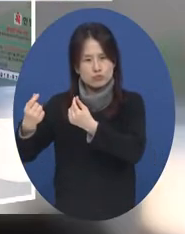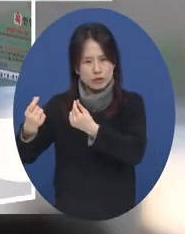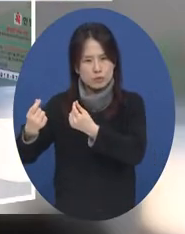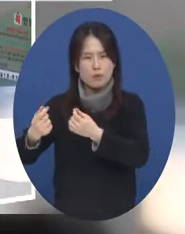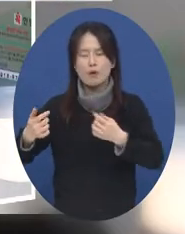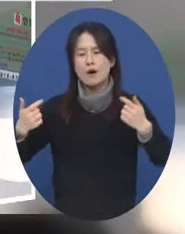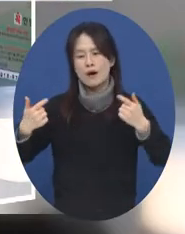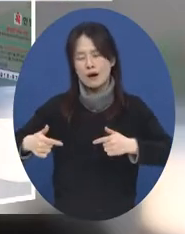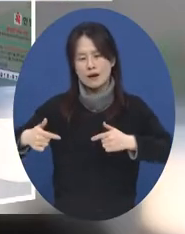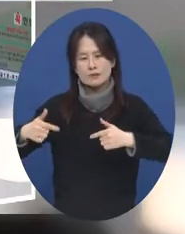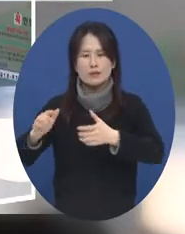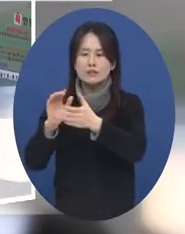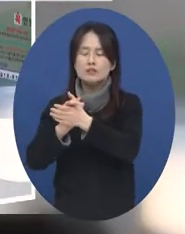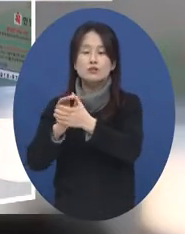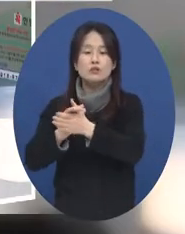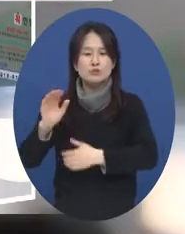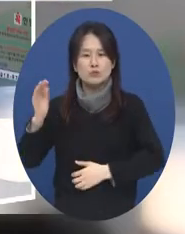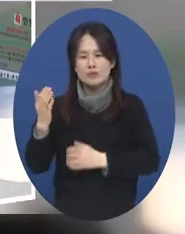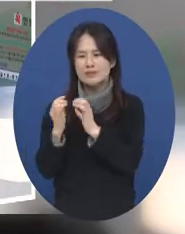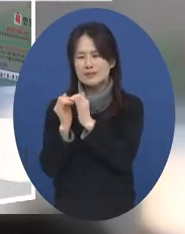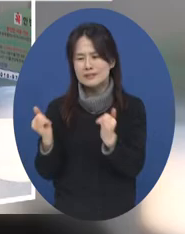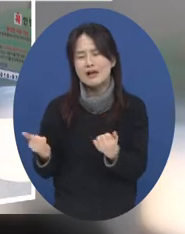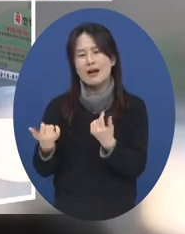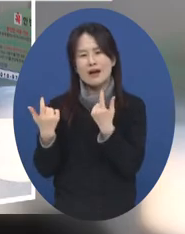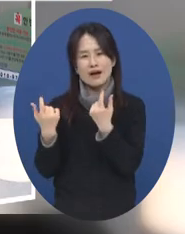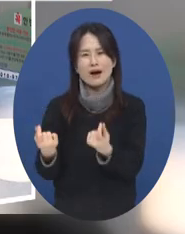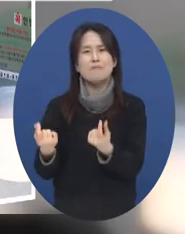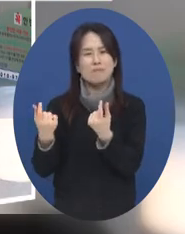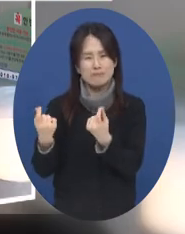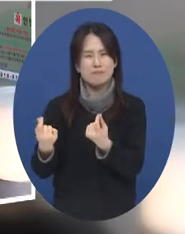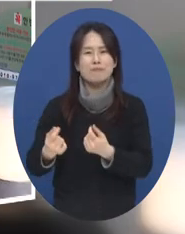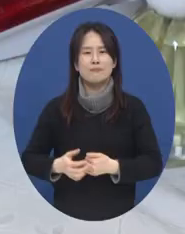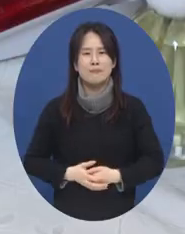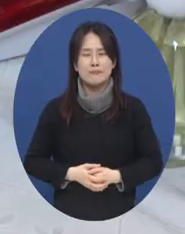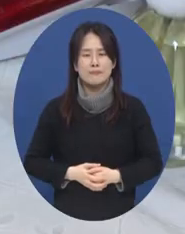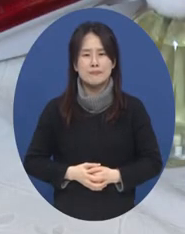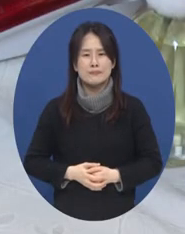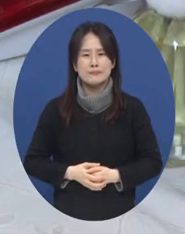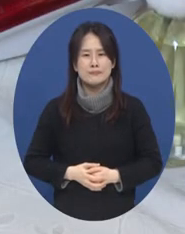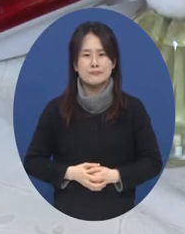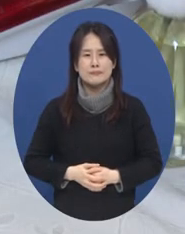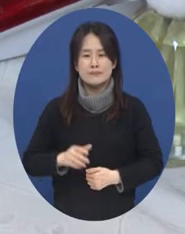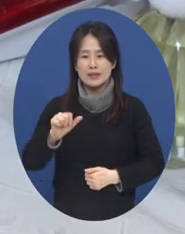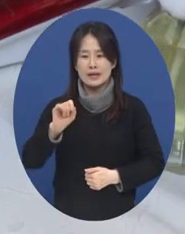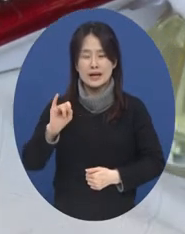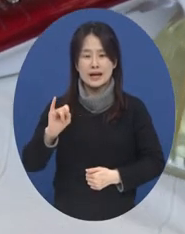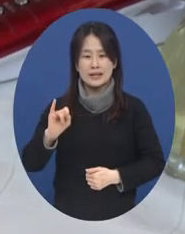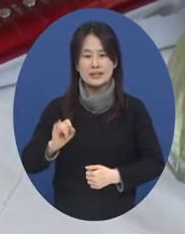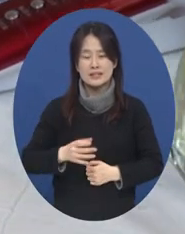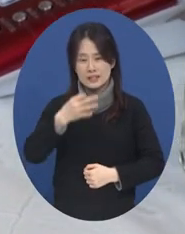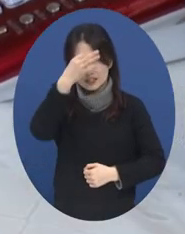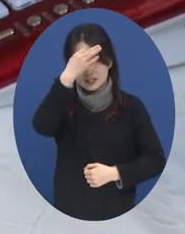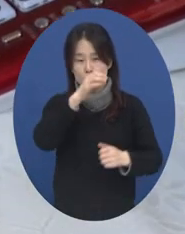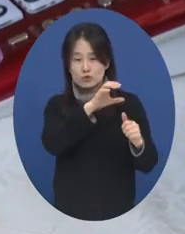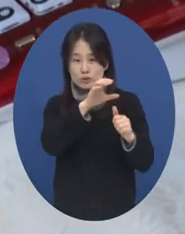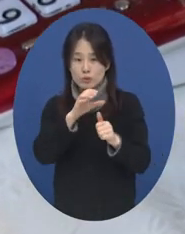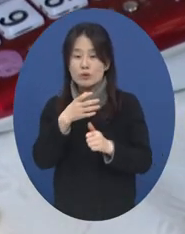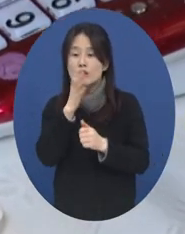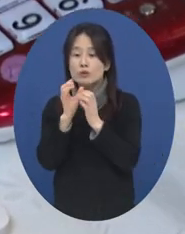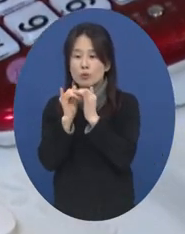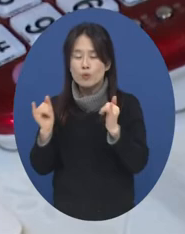친구 나올까 아 항상 벗이 되는 사랑 이런 a 에 인공지능 기술은